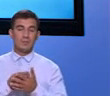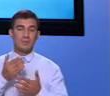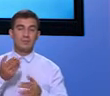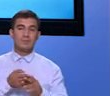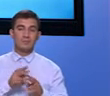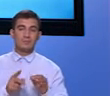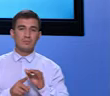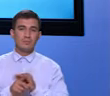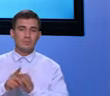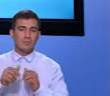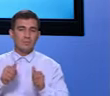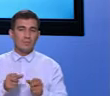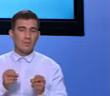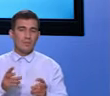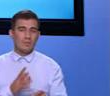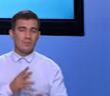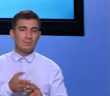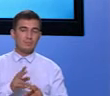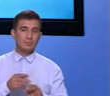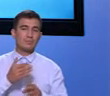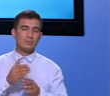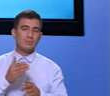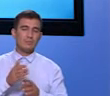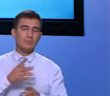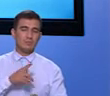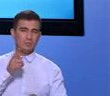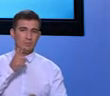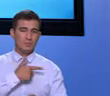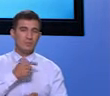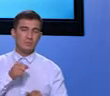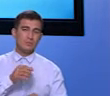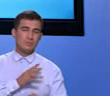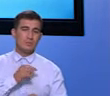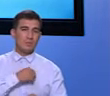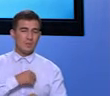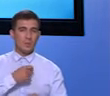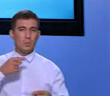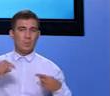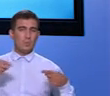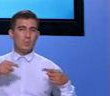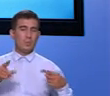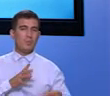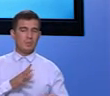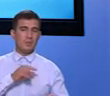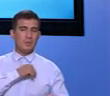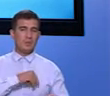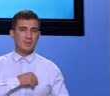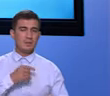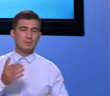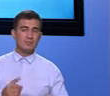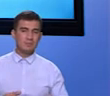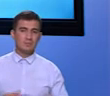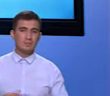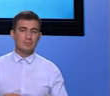tuzumni shakllanishi salgina sekinroq desak yoki farq qiladigan jihatlari ham mavjud va feodal